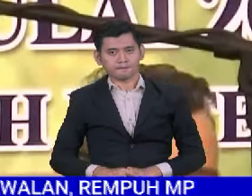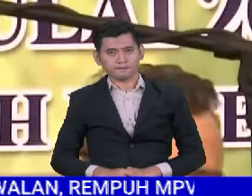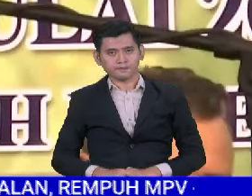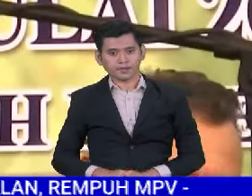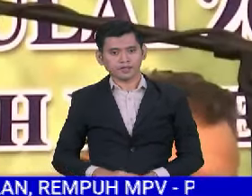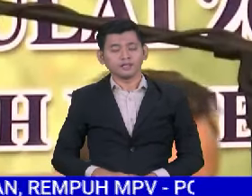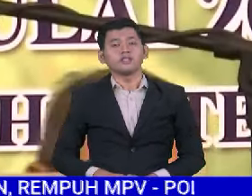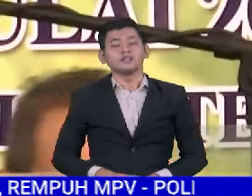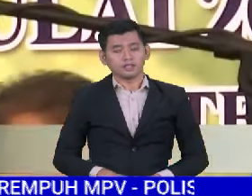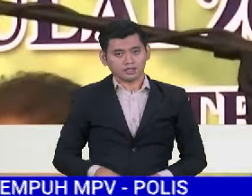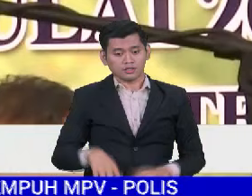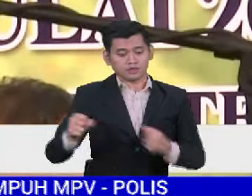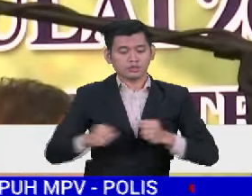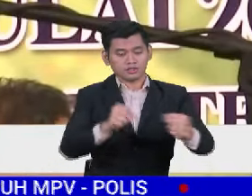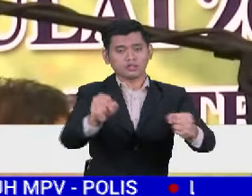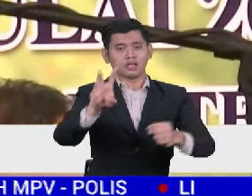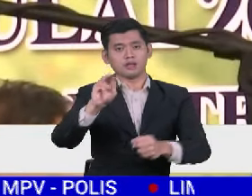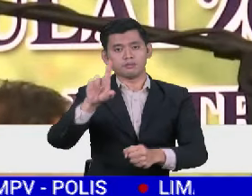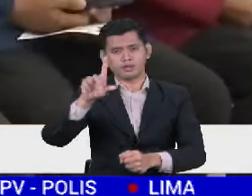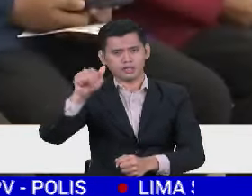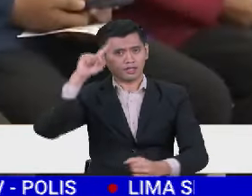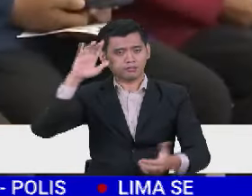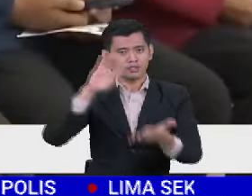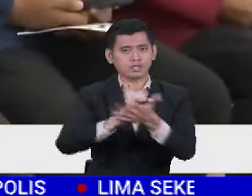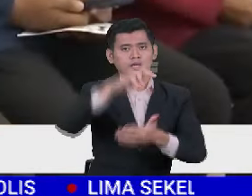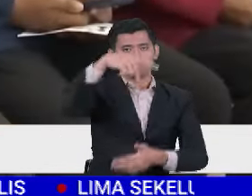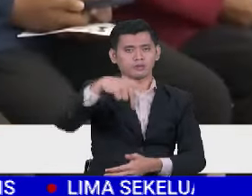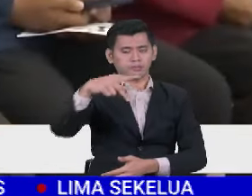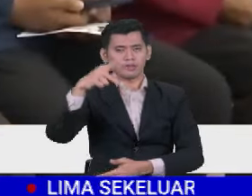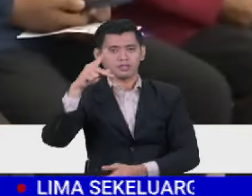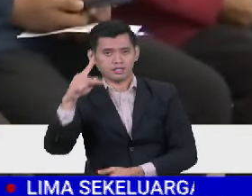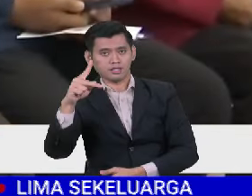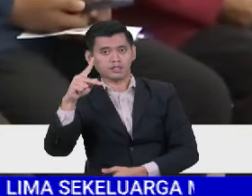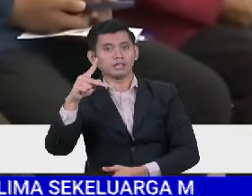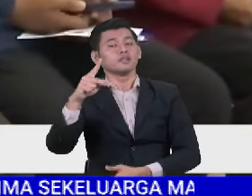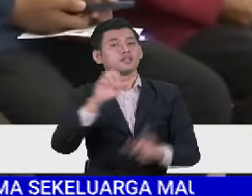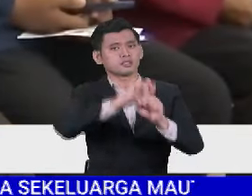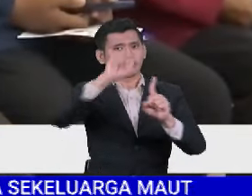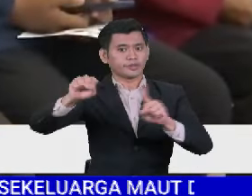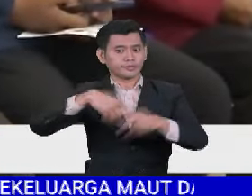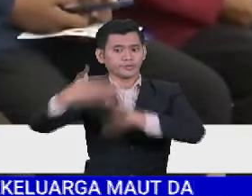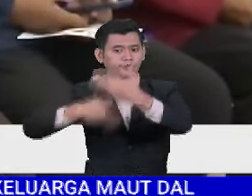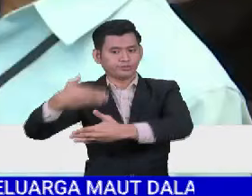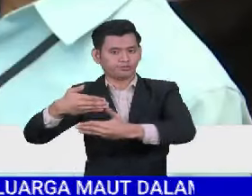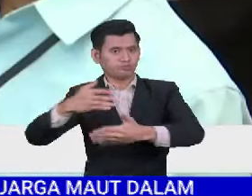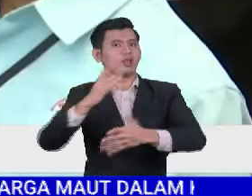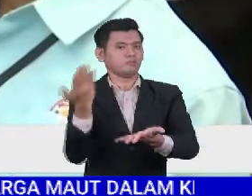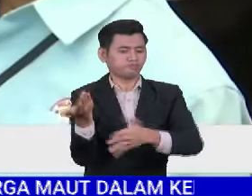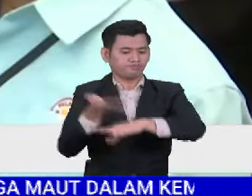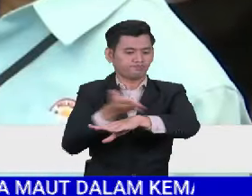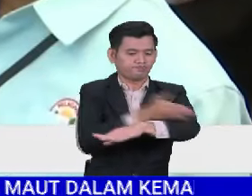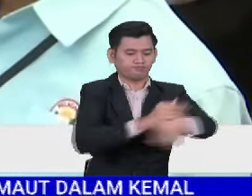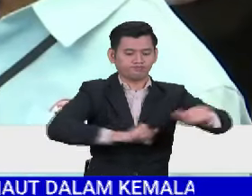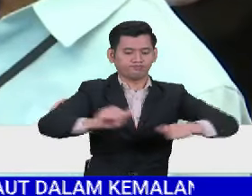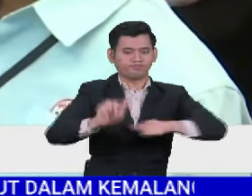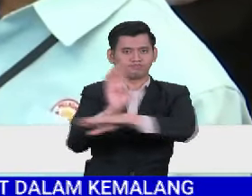Adun Sungai Nil amokrane tingkat yakin pvc Sandakan akan terus maju dan merancangkan activity penjagaan